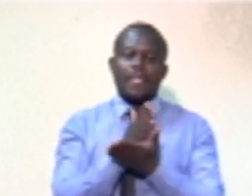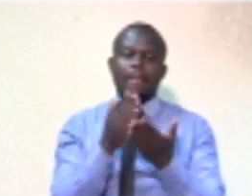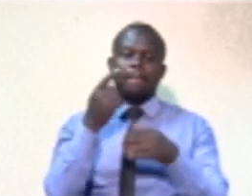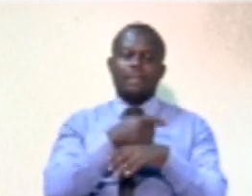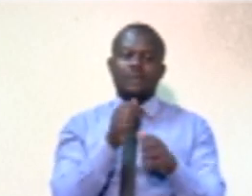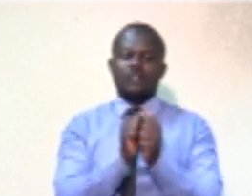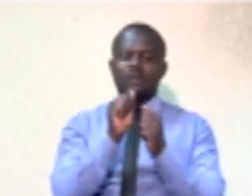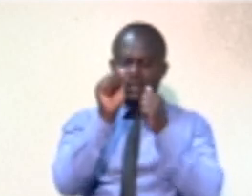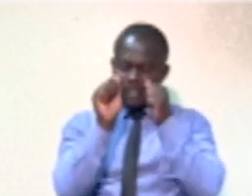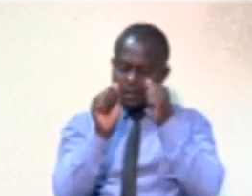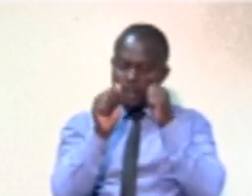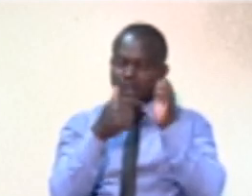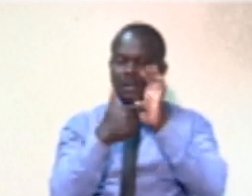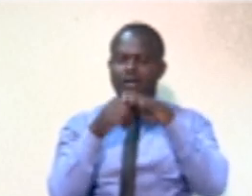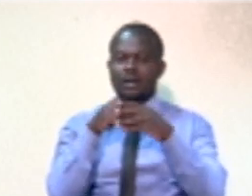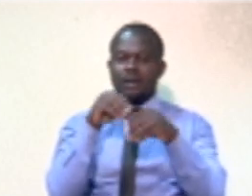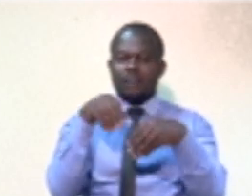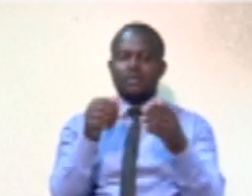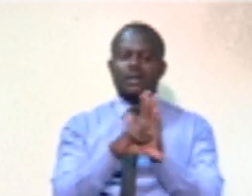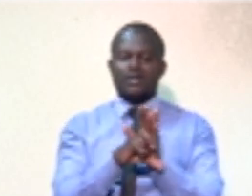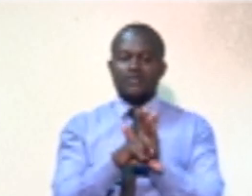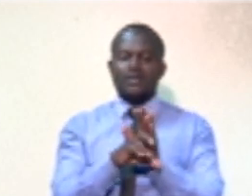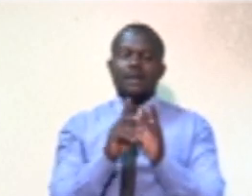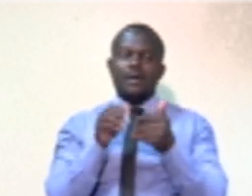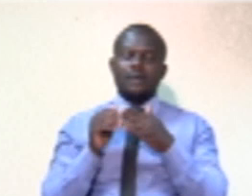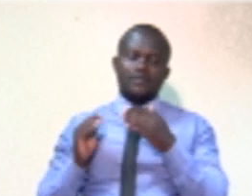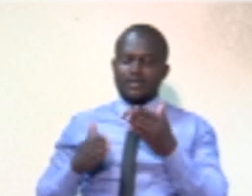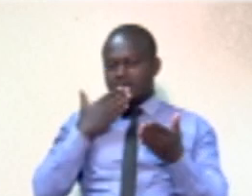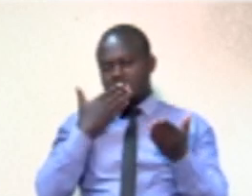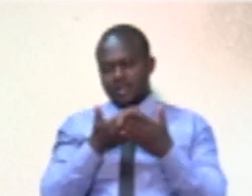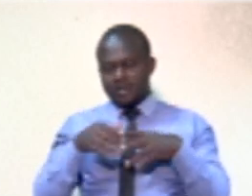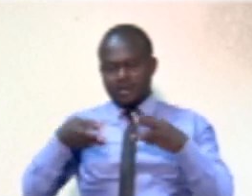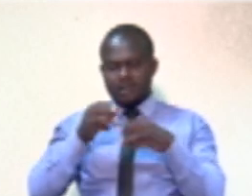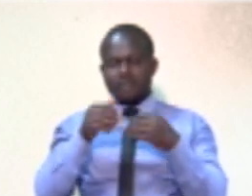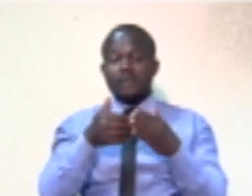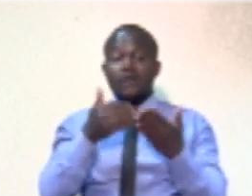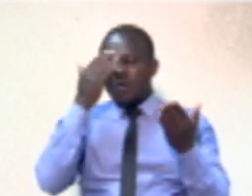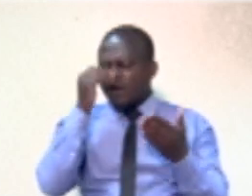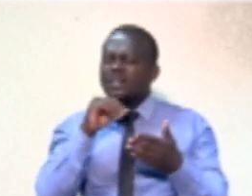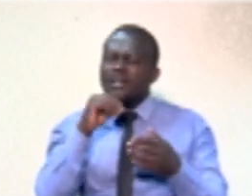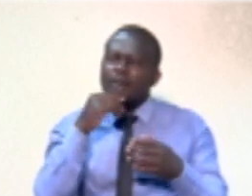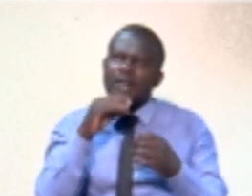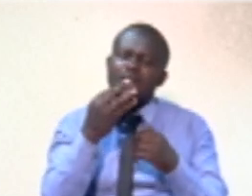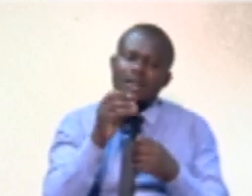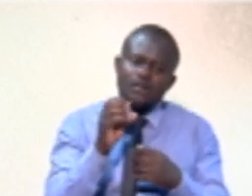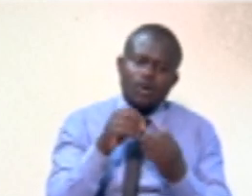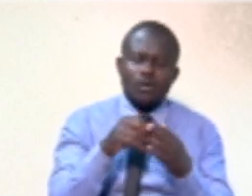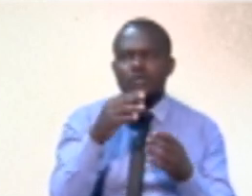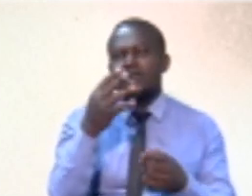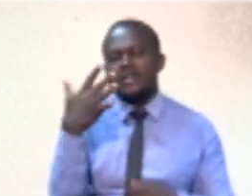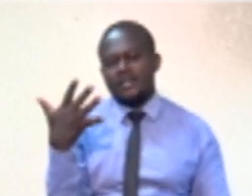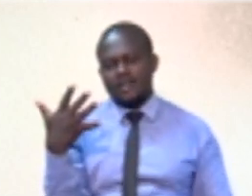n'itanu igaragara mu mabwiriza abantu bitware neza ku buryo kuki sitaba mirongo itatu cyangwa mirongo ine n'itanu cyangwa